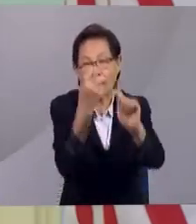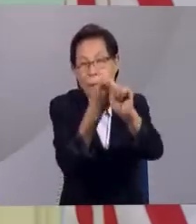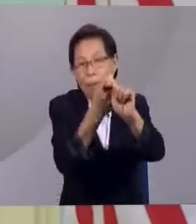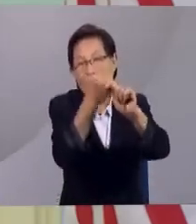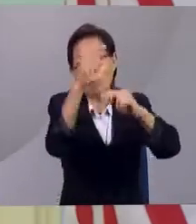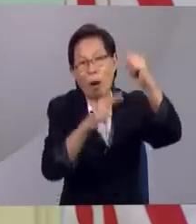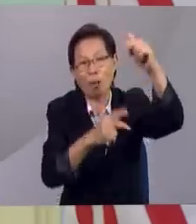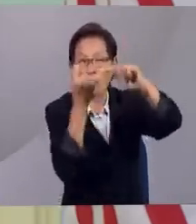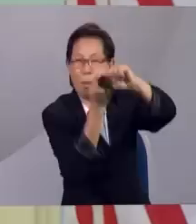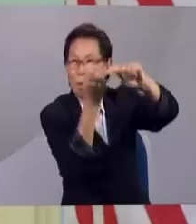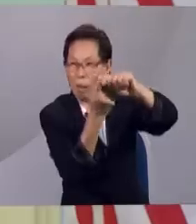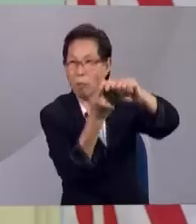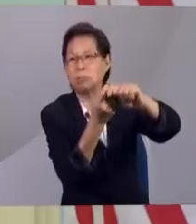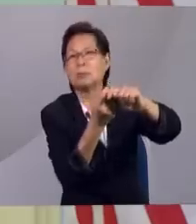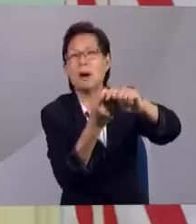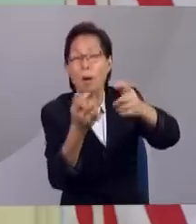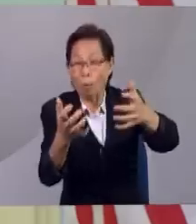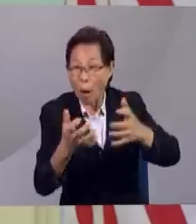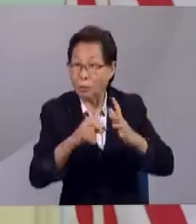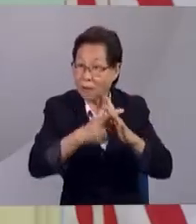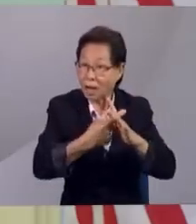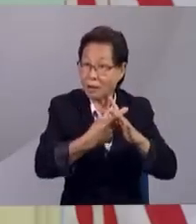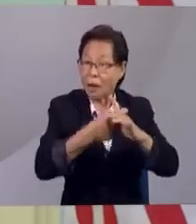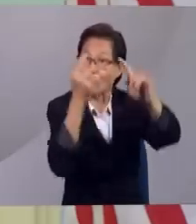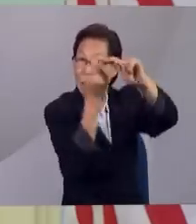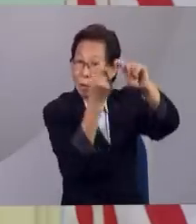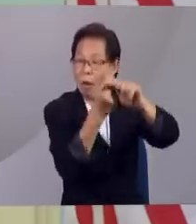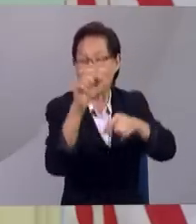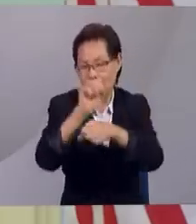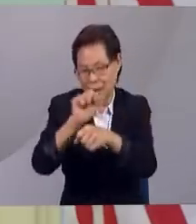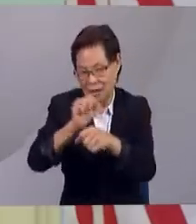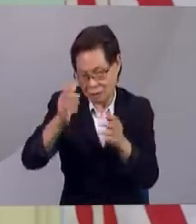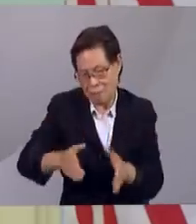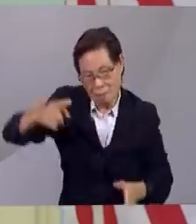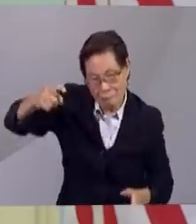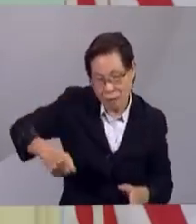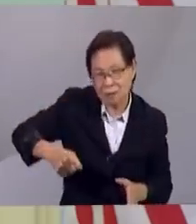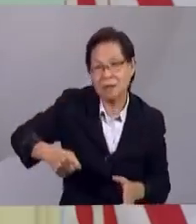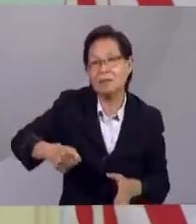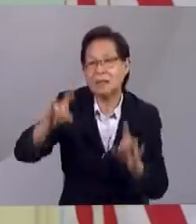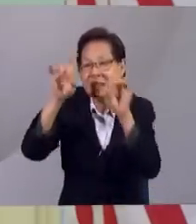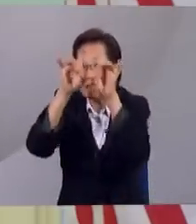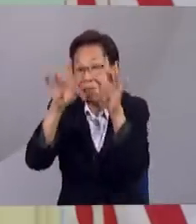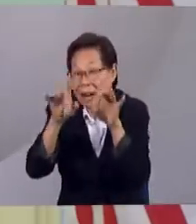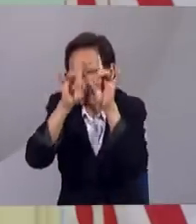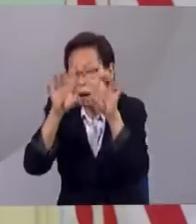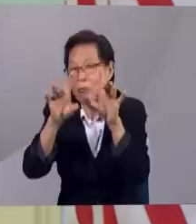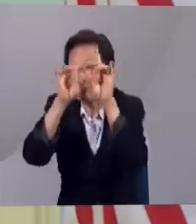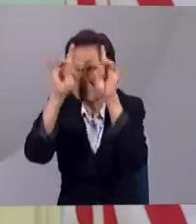construction, projek pembinaan yang nak dimulakan, pekerja mereka mesti melalui